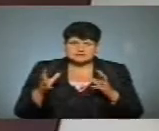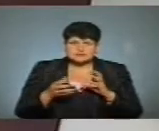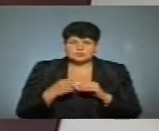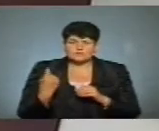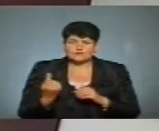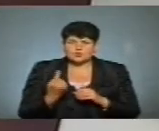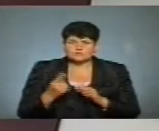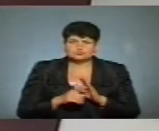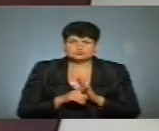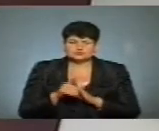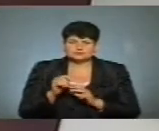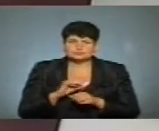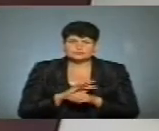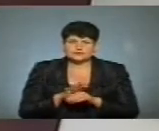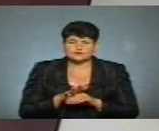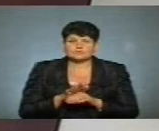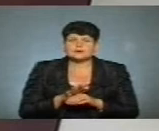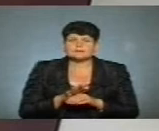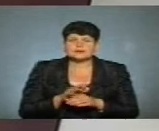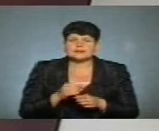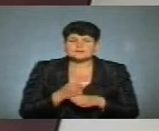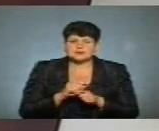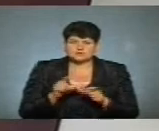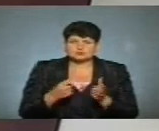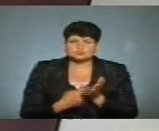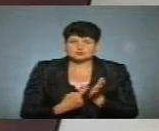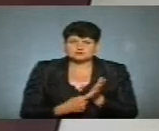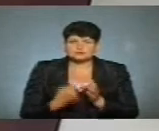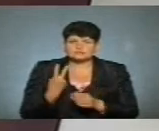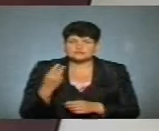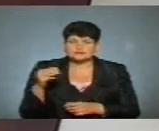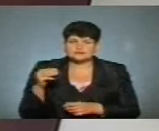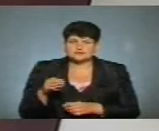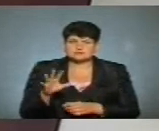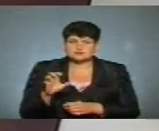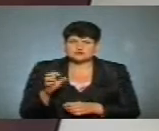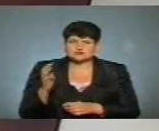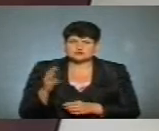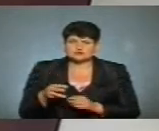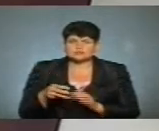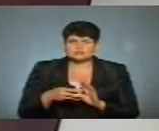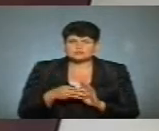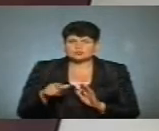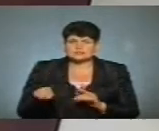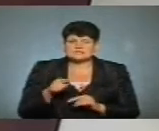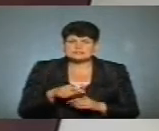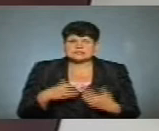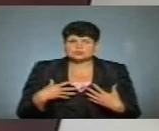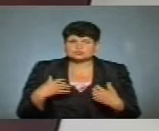з початку пандемії COVID-19 лабораторно підтвердили у 2548 людей, з них